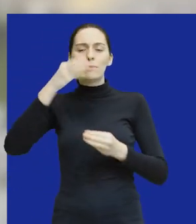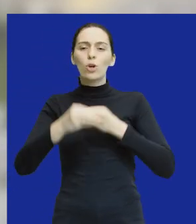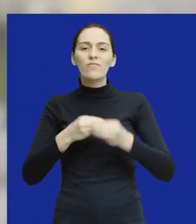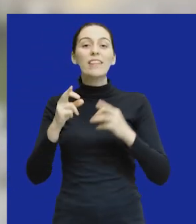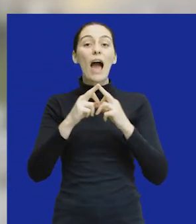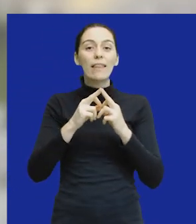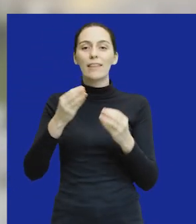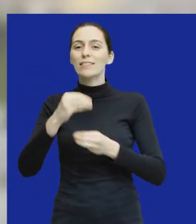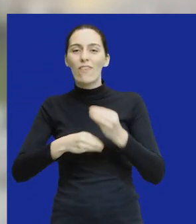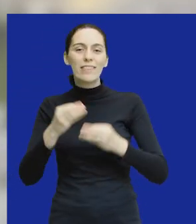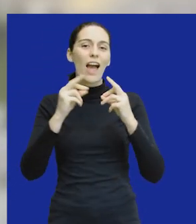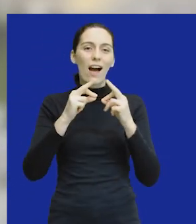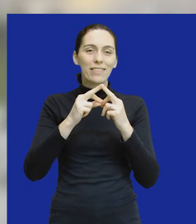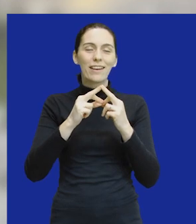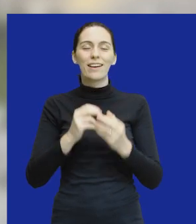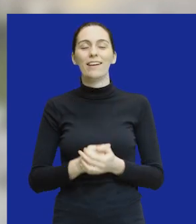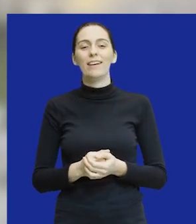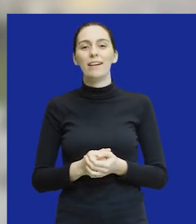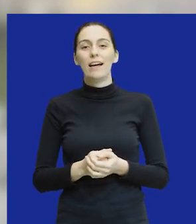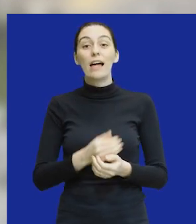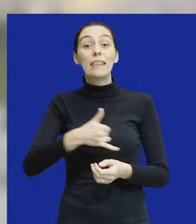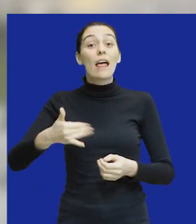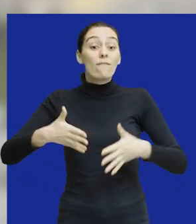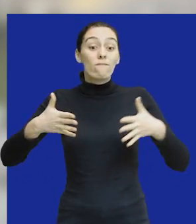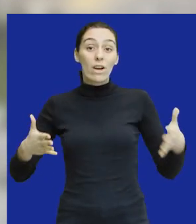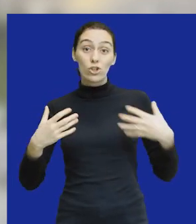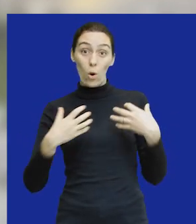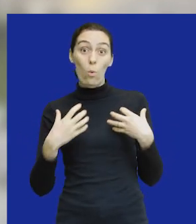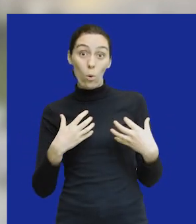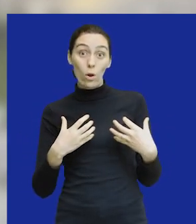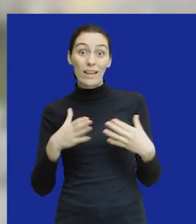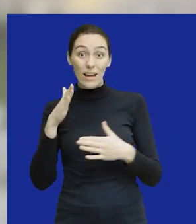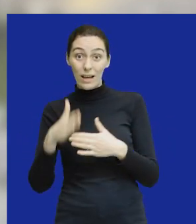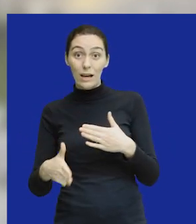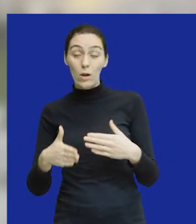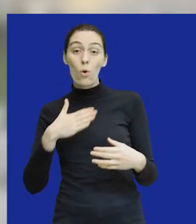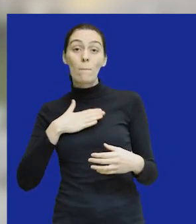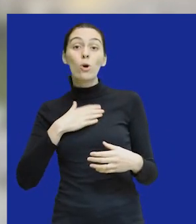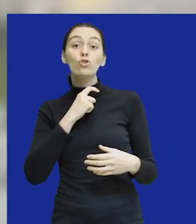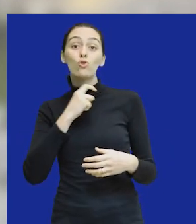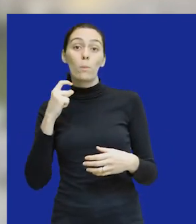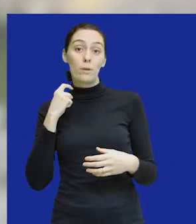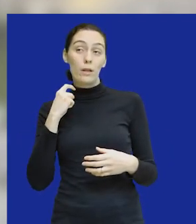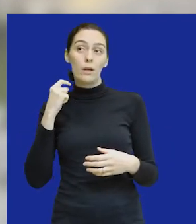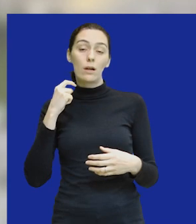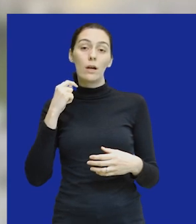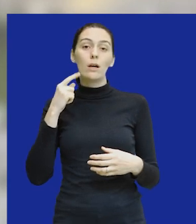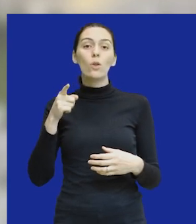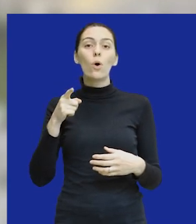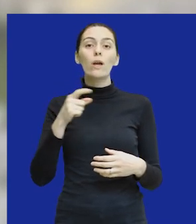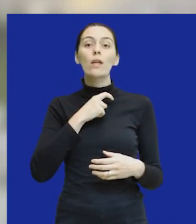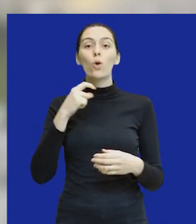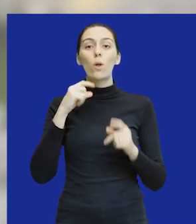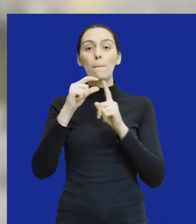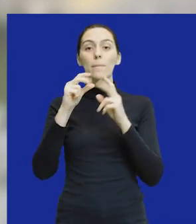Ante. A zapravo mislim da je najveću ulogu na kraju odigrao moj župnik, tadašnji Don